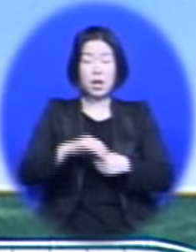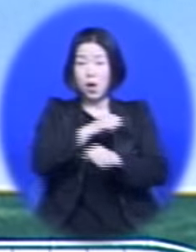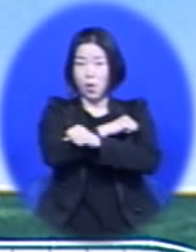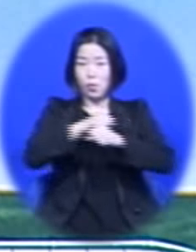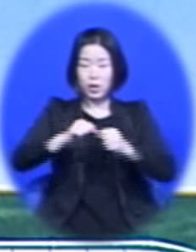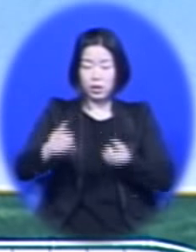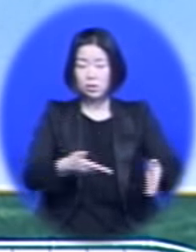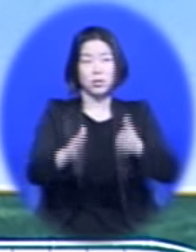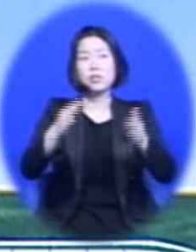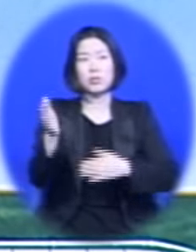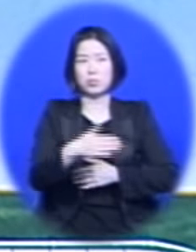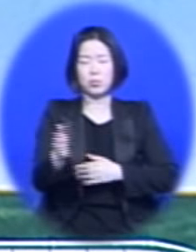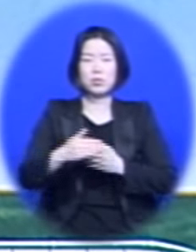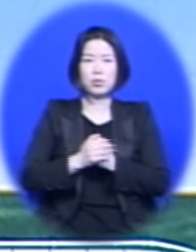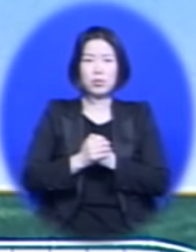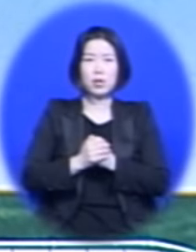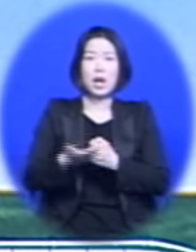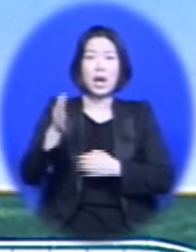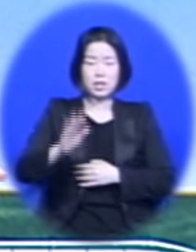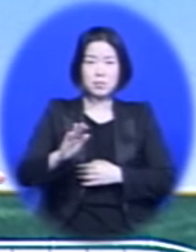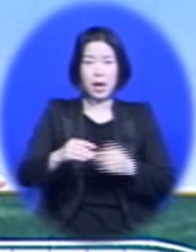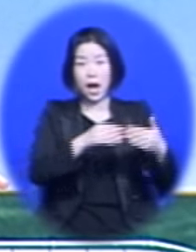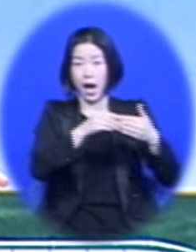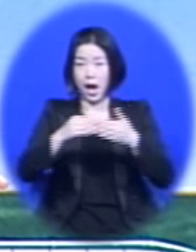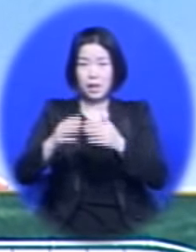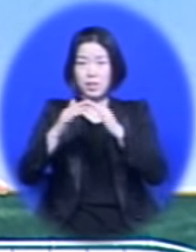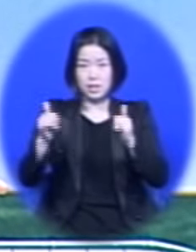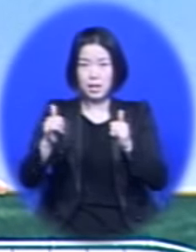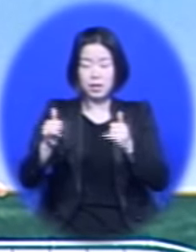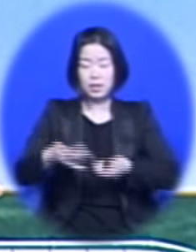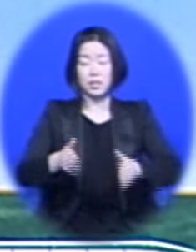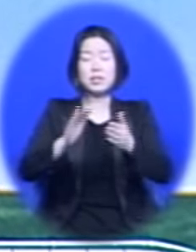광야는 길이 없어요. 그러나 안내자가 길이에요.